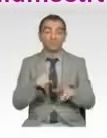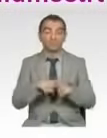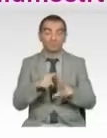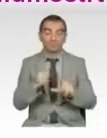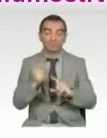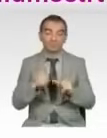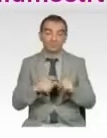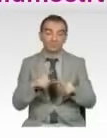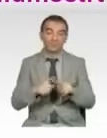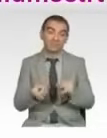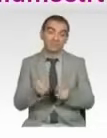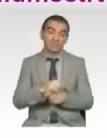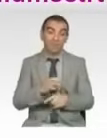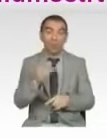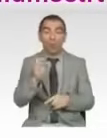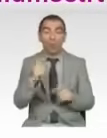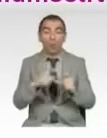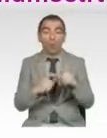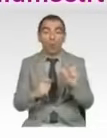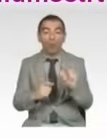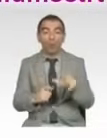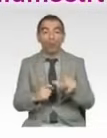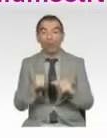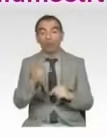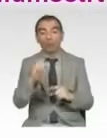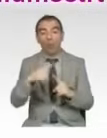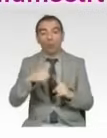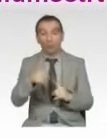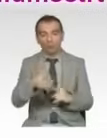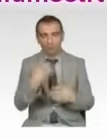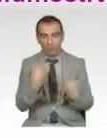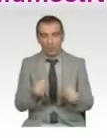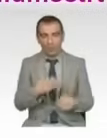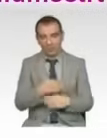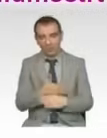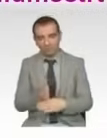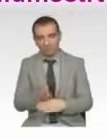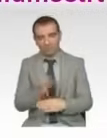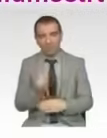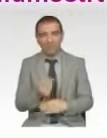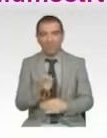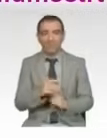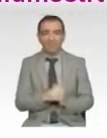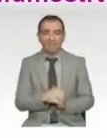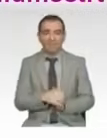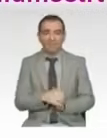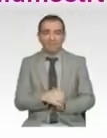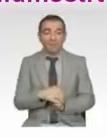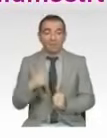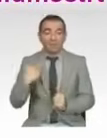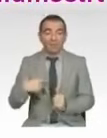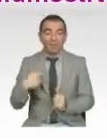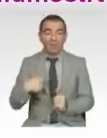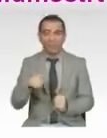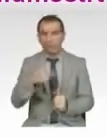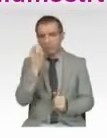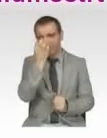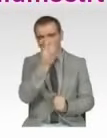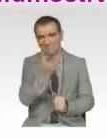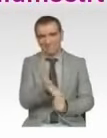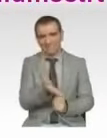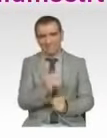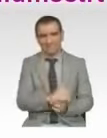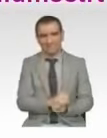Melisa'nın diğer bir adı oğlotu olarak geçiyor. Hı hı. Nasıl özellikle... yaptırıyorum bu arada? Nasıl yapıyorsun? Bunlar basit.